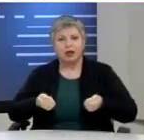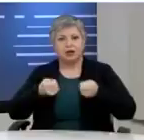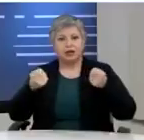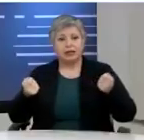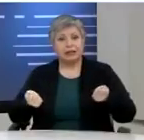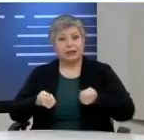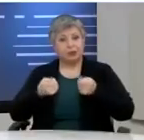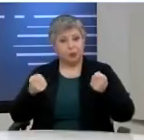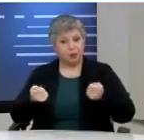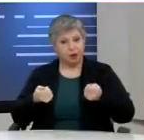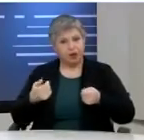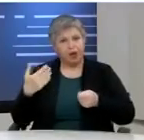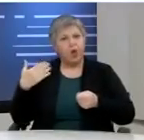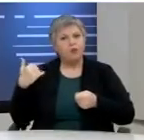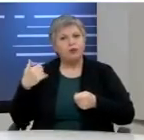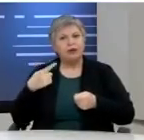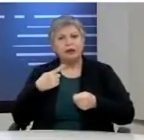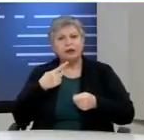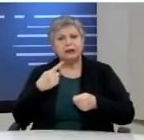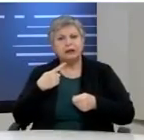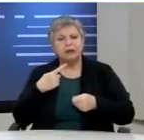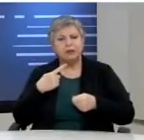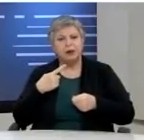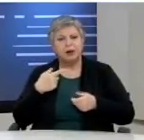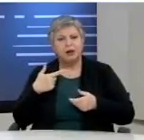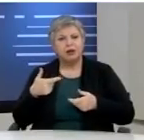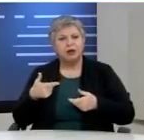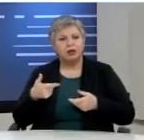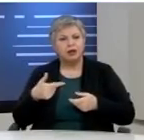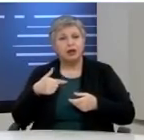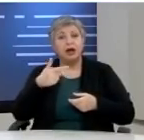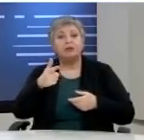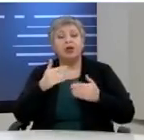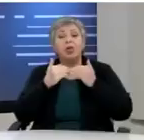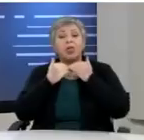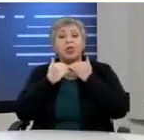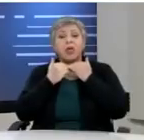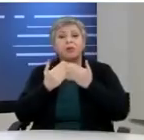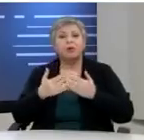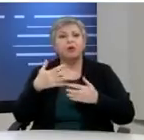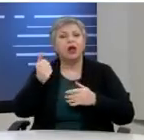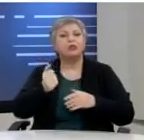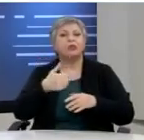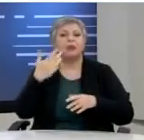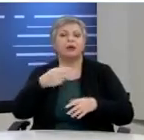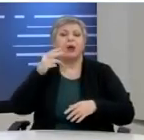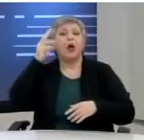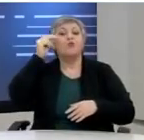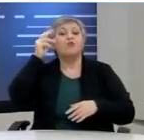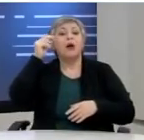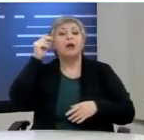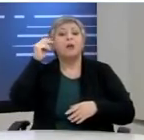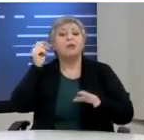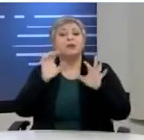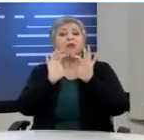Αυτό που σας έλεγα δηλαδή πιο πριν, ότι δεν μπορούν να έχουν Πανεπιστήμιο Μακεδονία. Η Ελλάδα μπορεί να έχει και θα